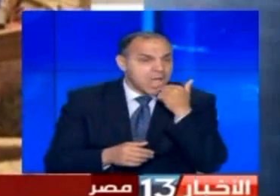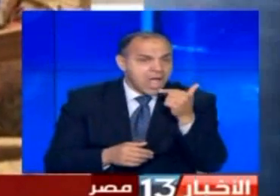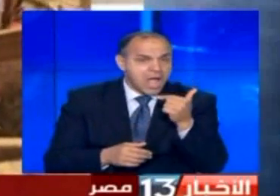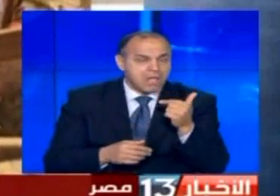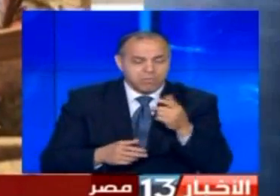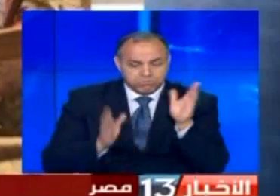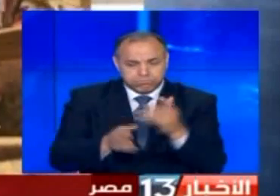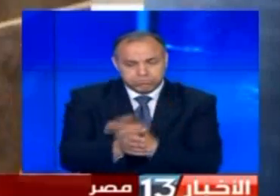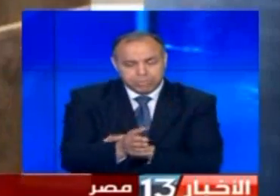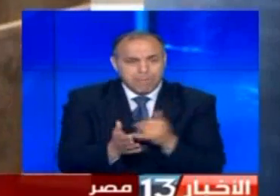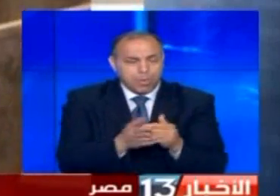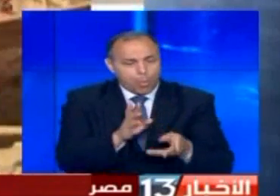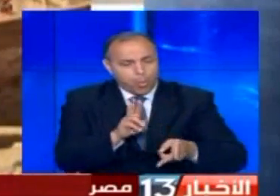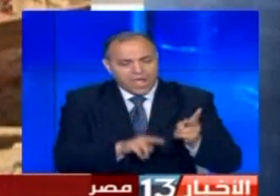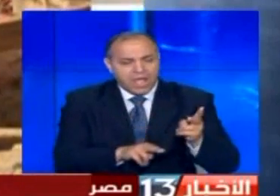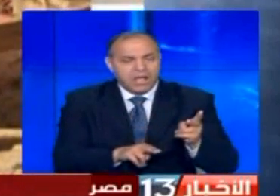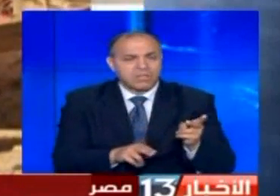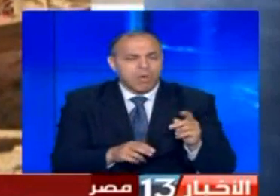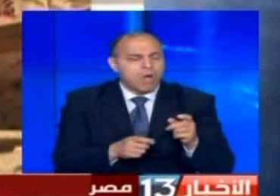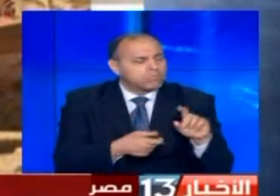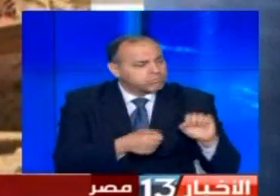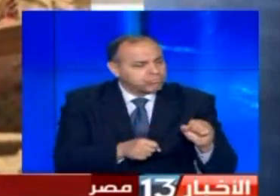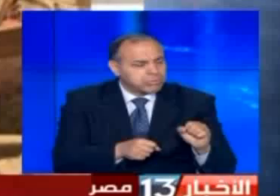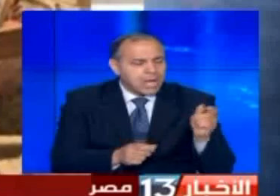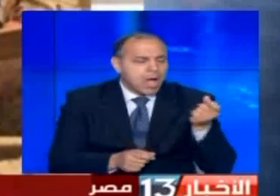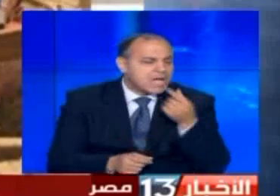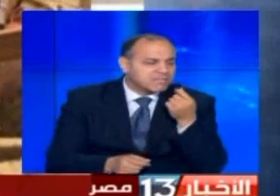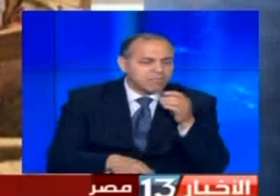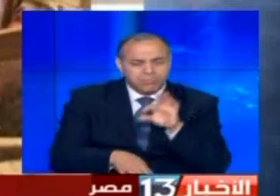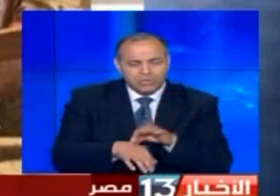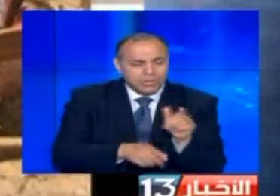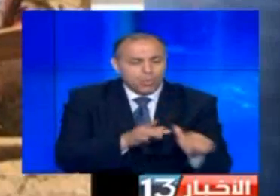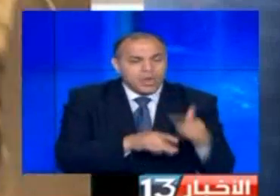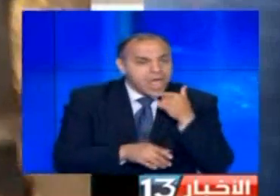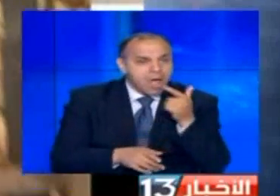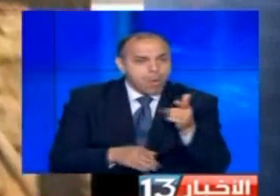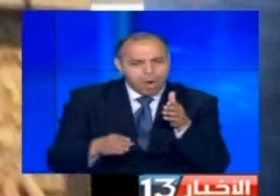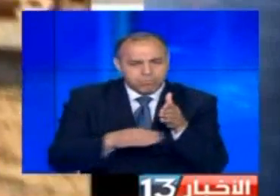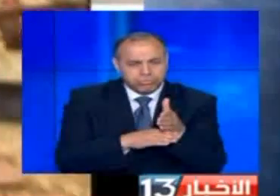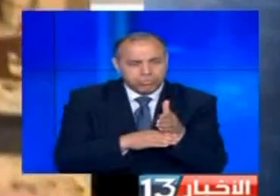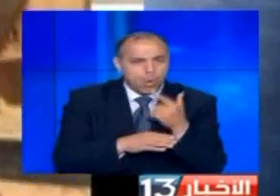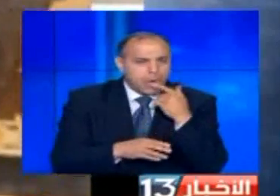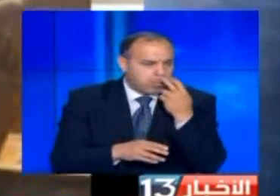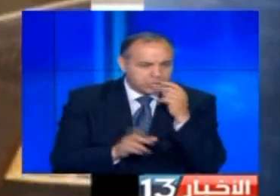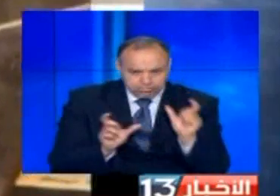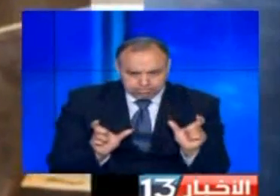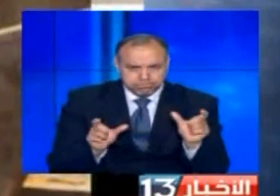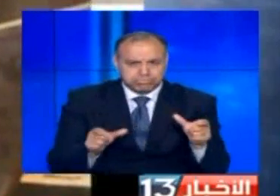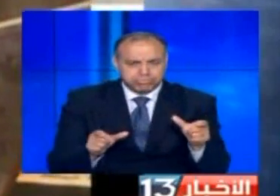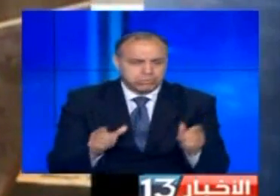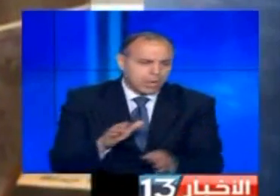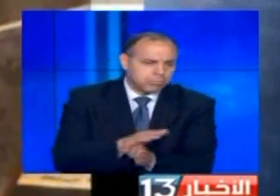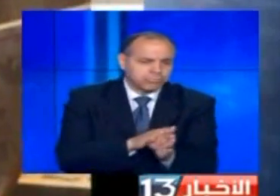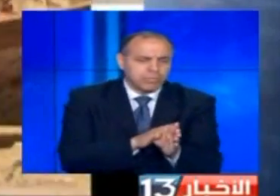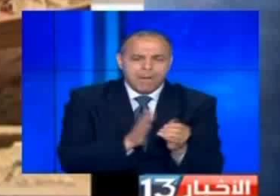ان مستشفيات المنيا رفعت او رفعت من حاله التاهب لاسعاف المصابين وفور الهجوم طوقت الشرطه المناطق المؤديه الى